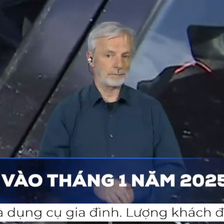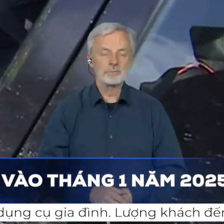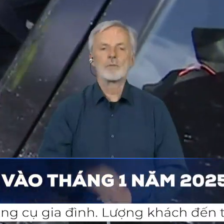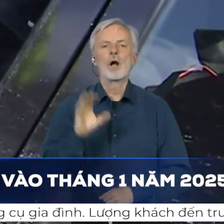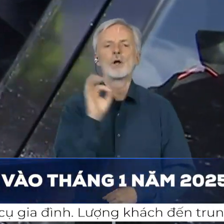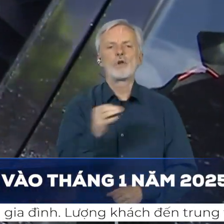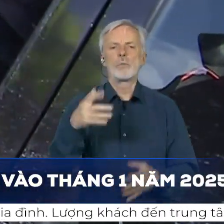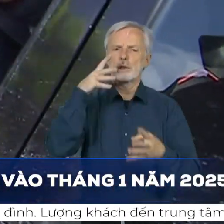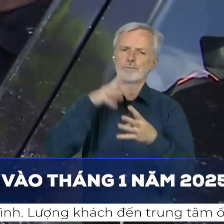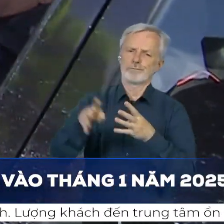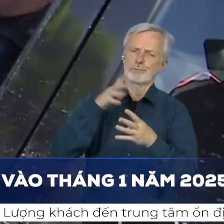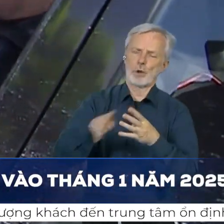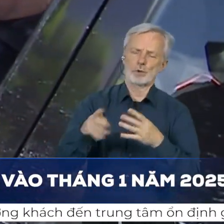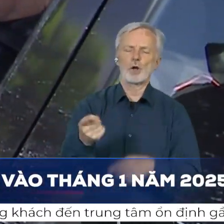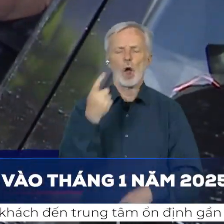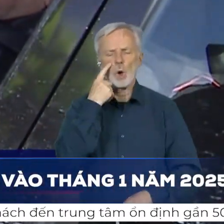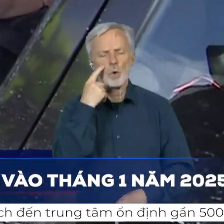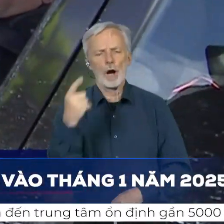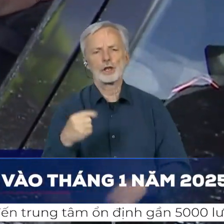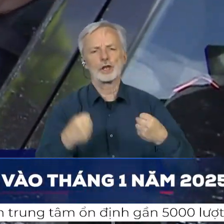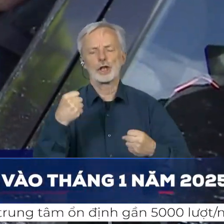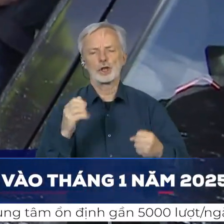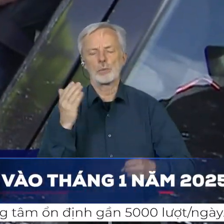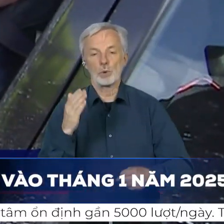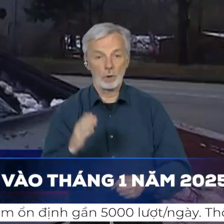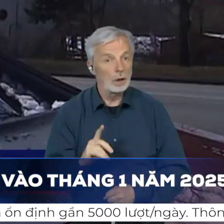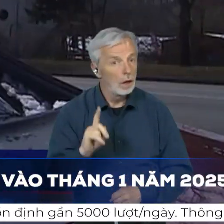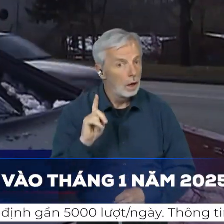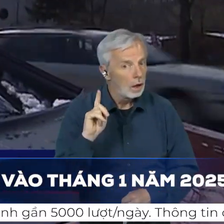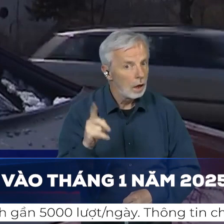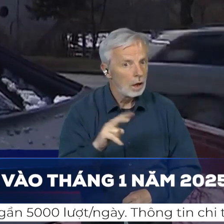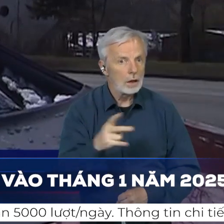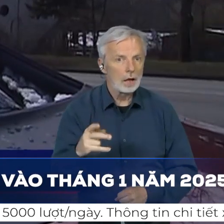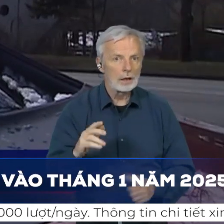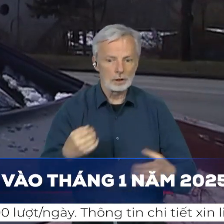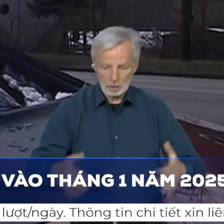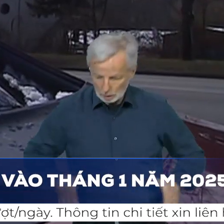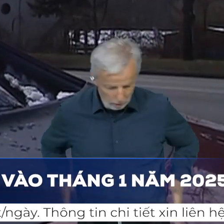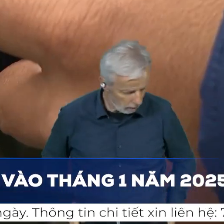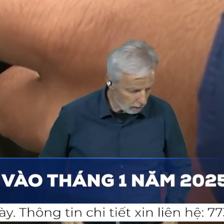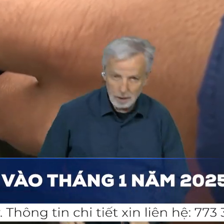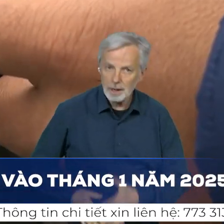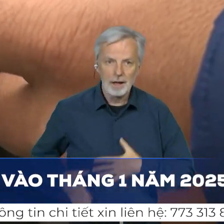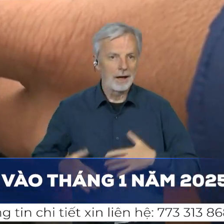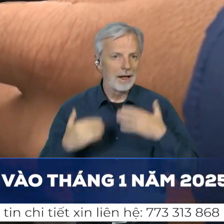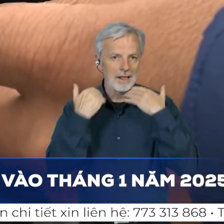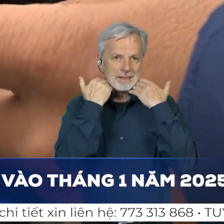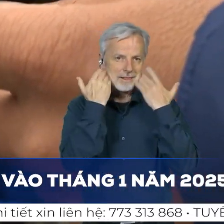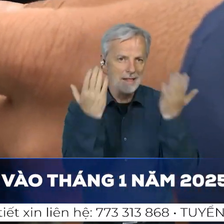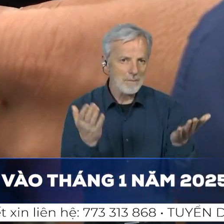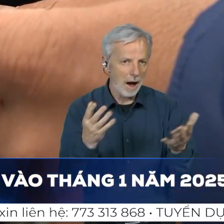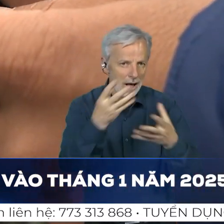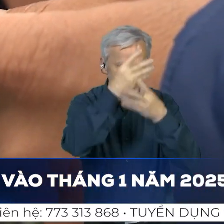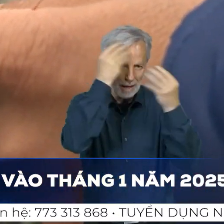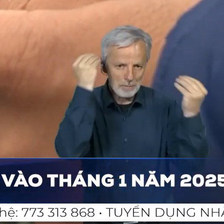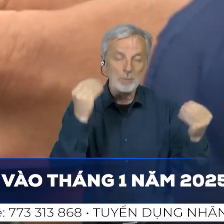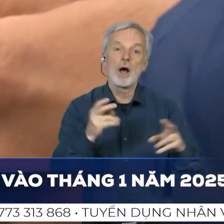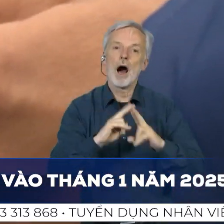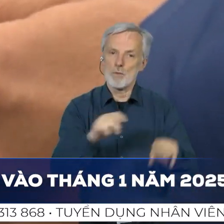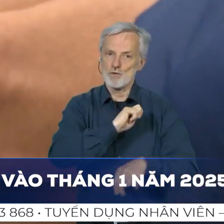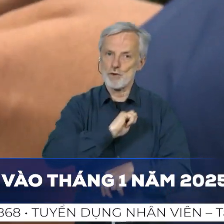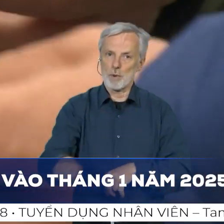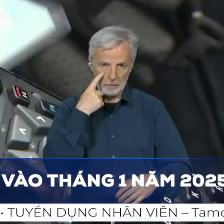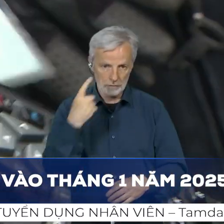Việc sửa đổi đạo luật về quyền dịch vụ kỹ thuật số cho phép ứng dụng EDOCLID sẽ được sử dụng thay thế cho thẻ ID vật lý trên khắp quốc gia Trung